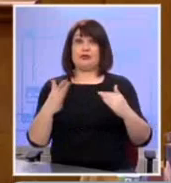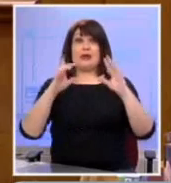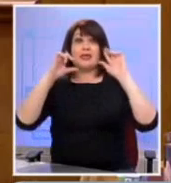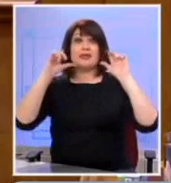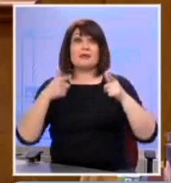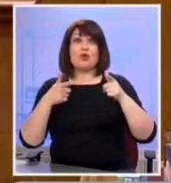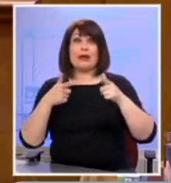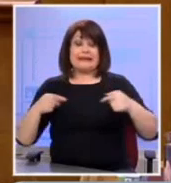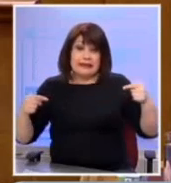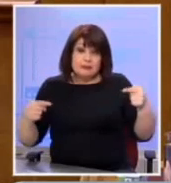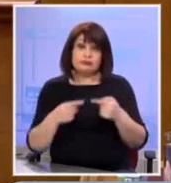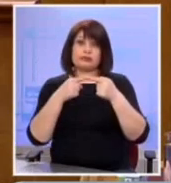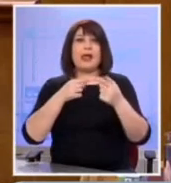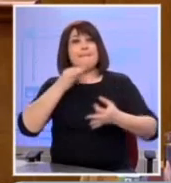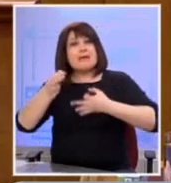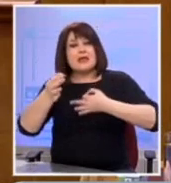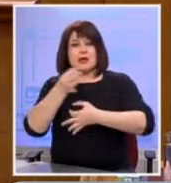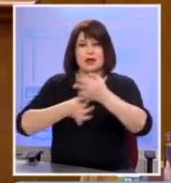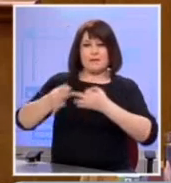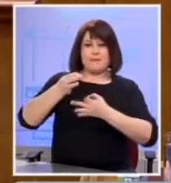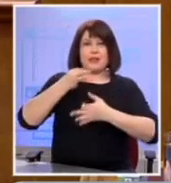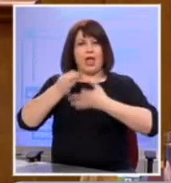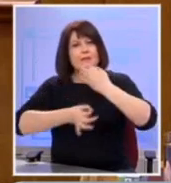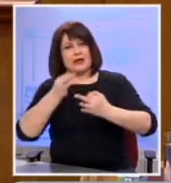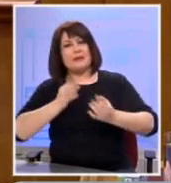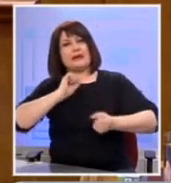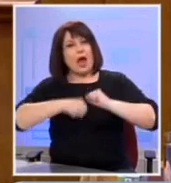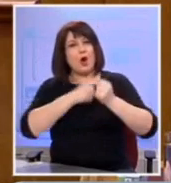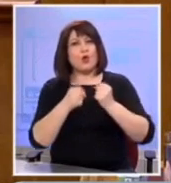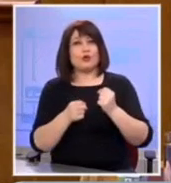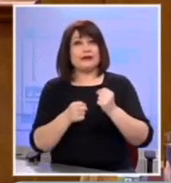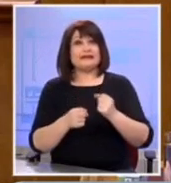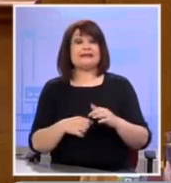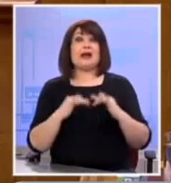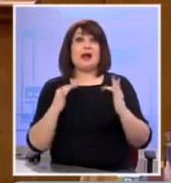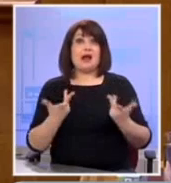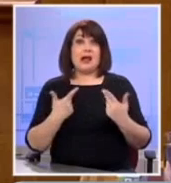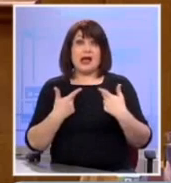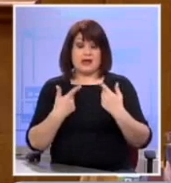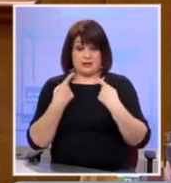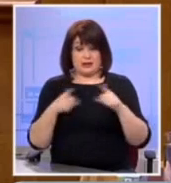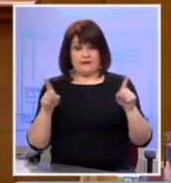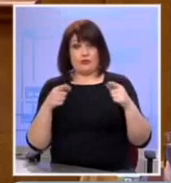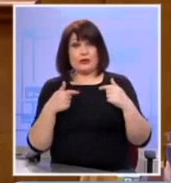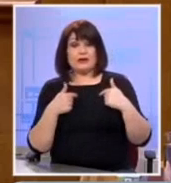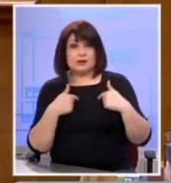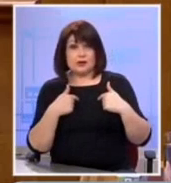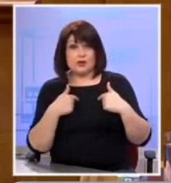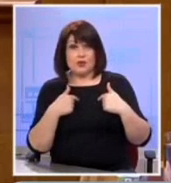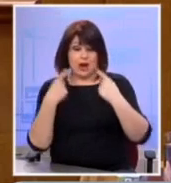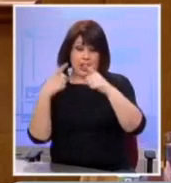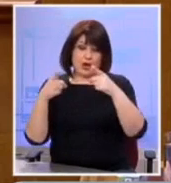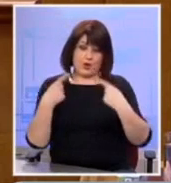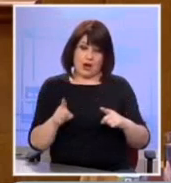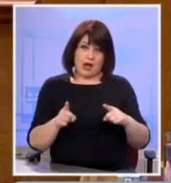Δημοκρατική σύγκρουση, με επιχειρήματα, με αγώνες. Αλλά ότι είμαστε κάτι διαφορετικό, ότι είμαστε από δύο